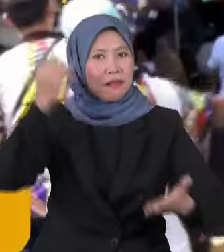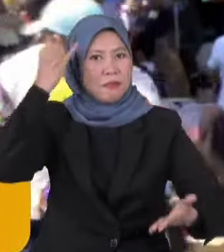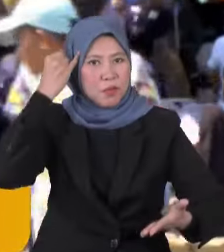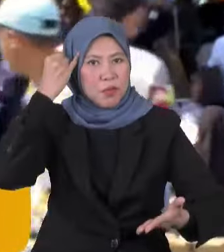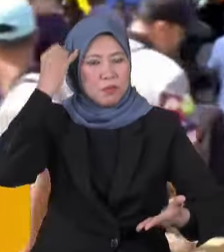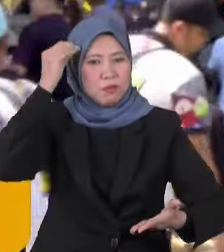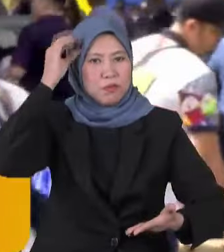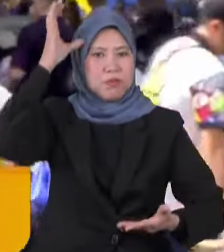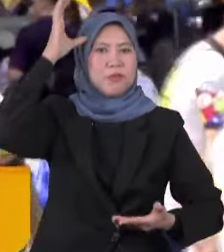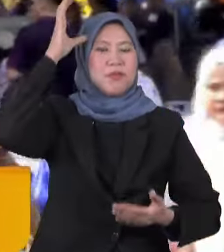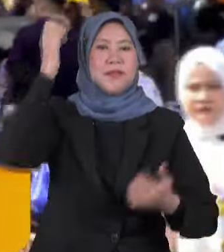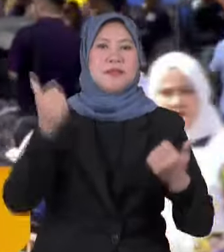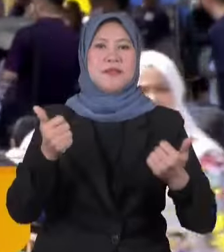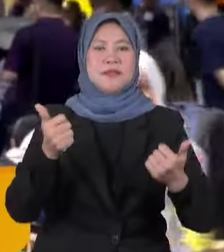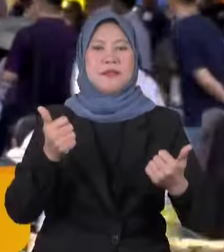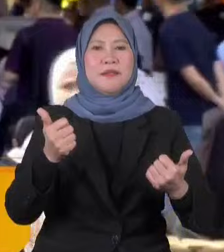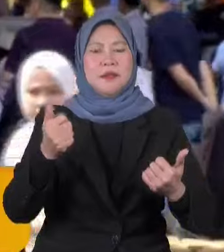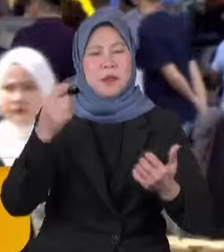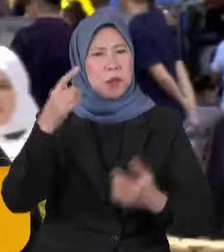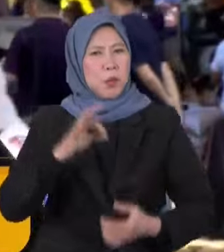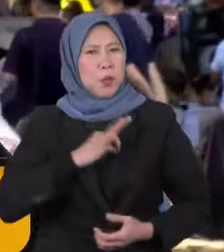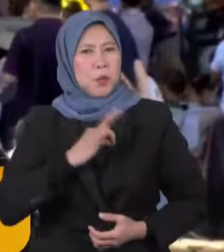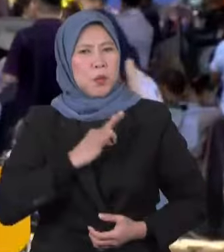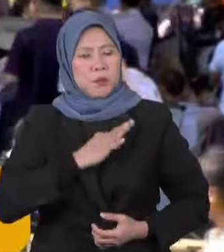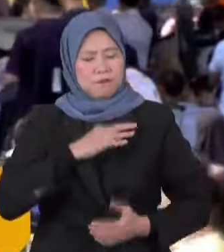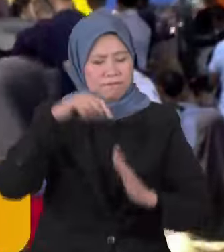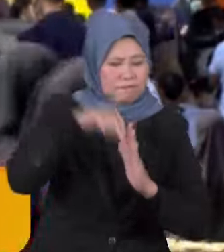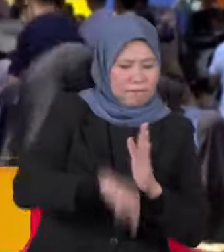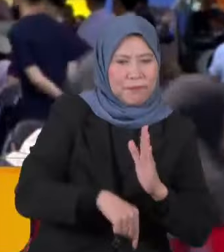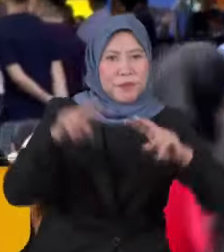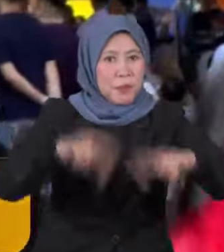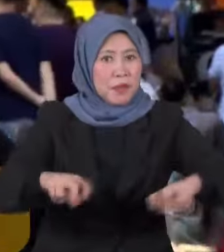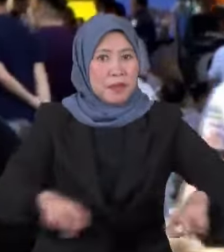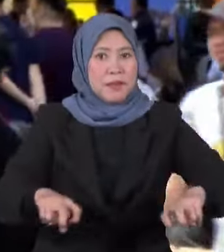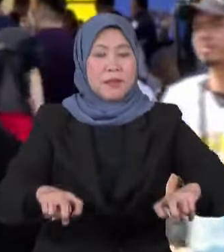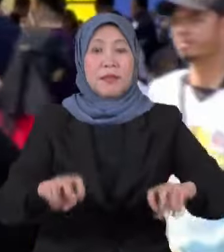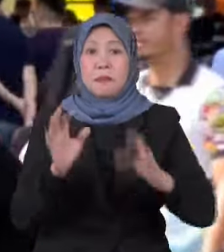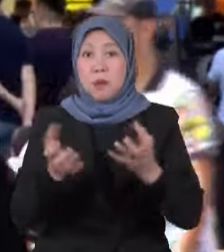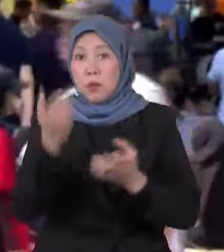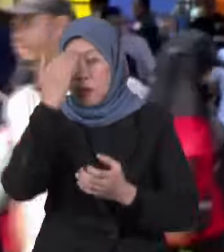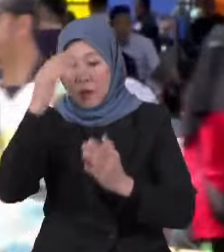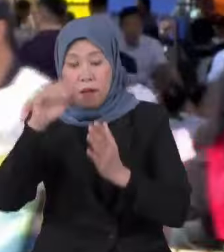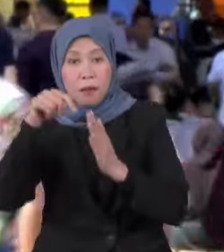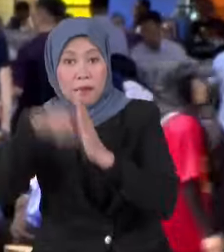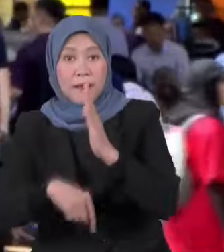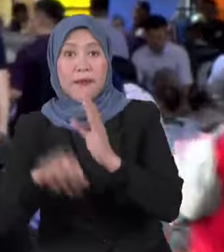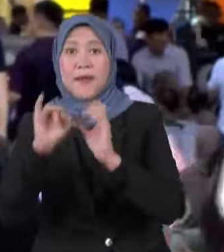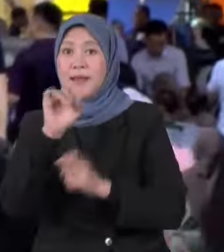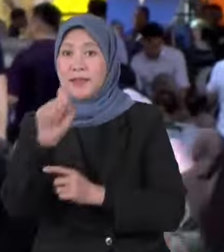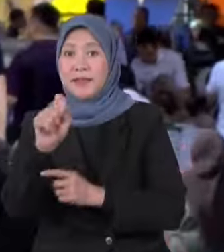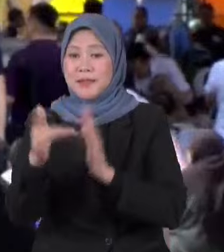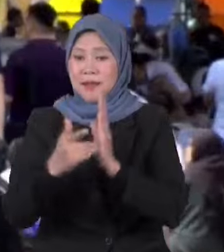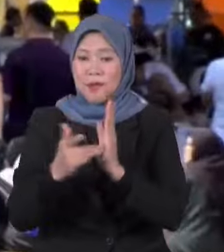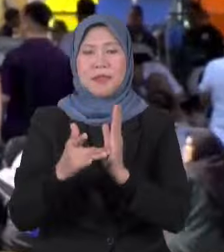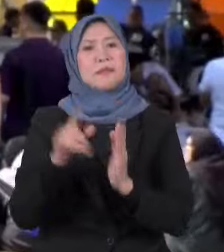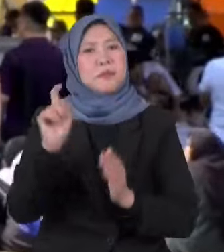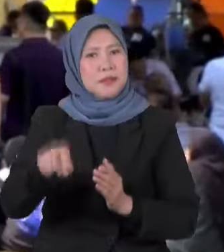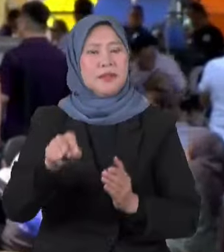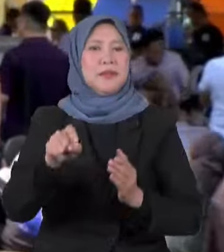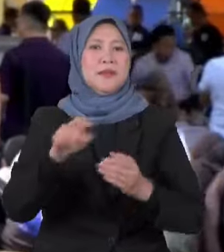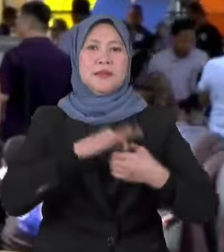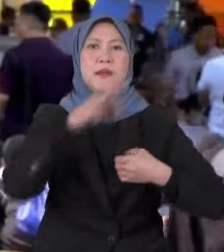ambil tahu, suka explore, suka kaji. Jadi, kalau dia nak jadi celik IT, dia kena bijaklah. Dia kena ada sifat ingin belajar. That is one